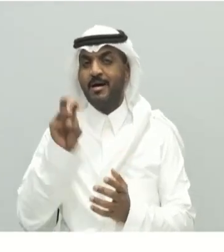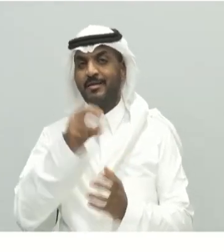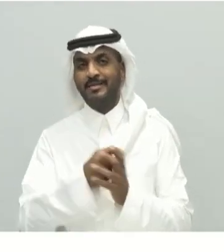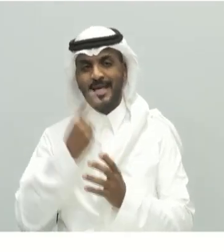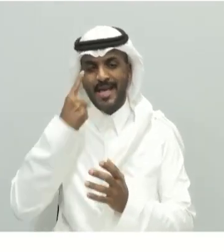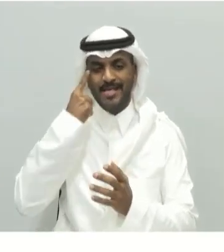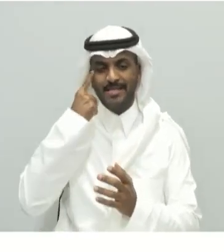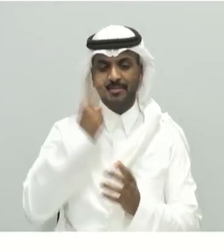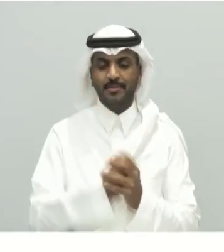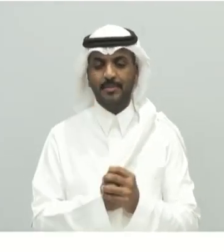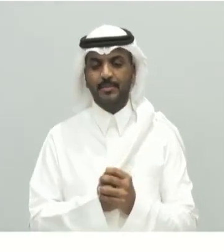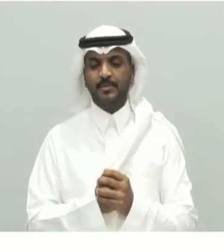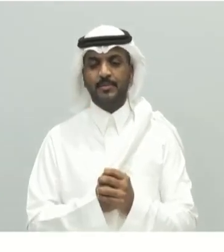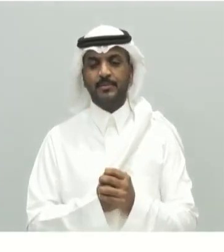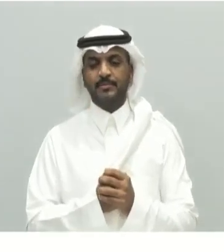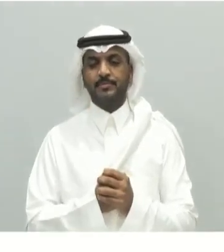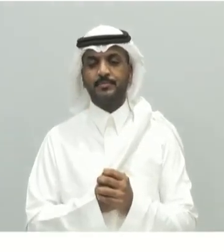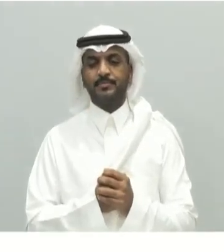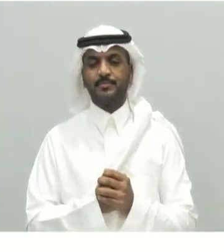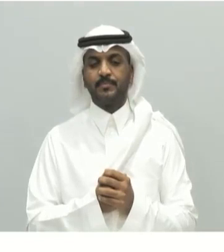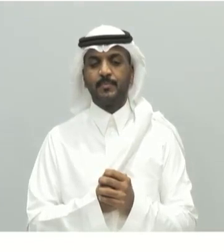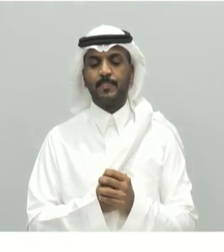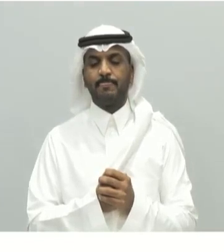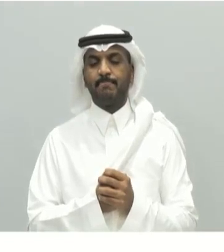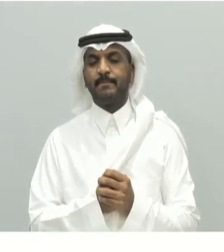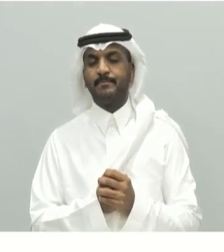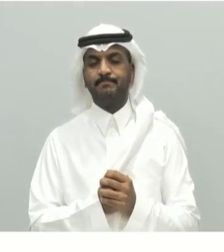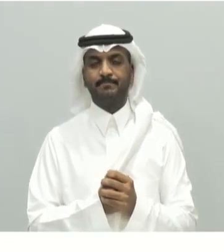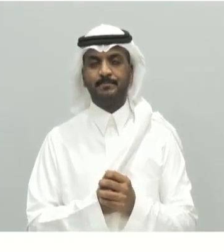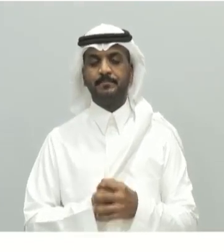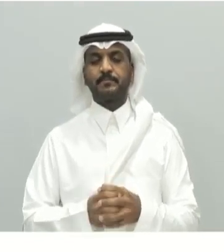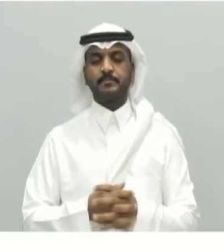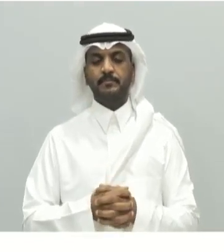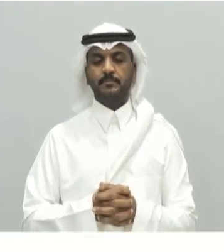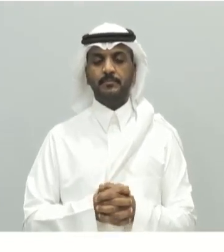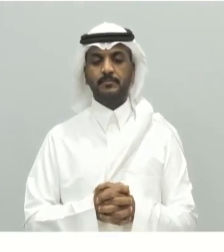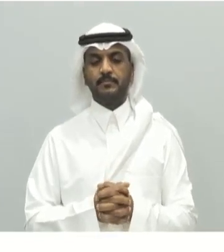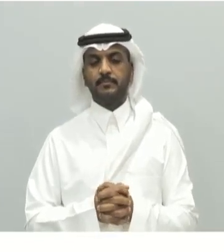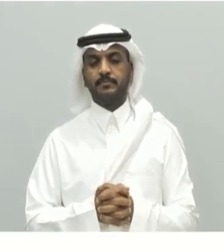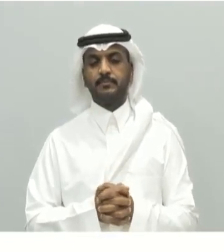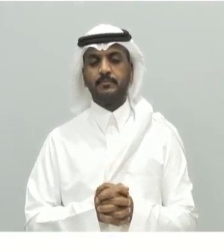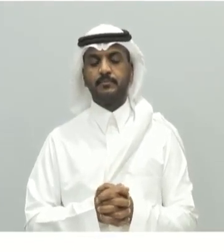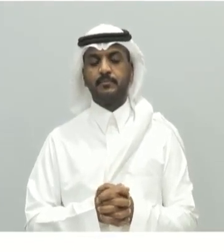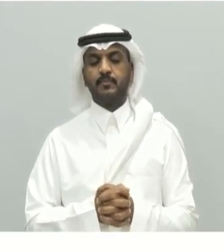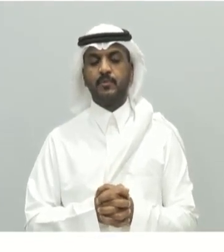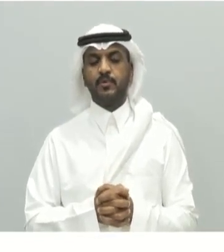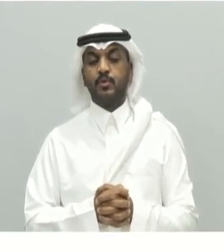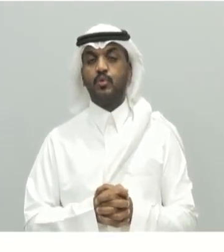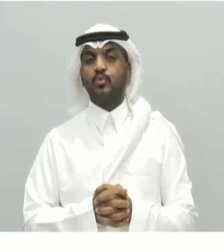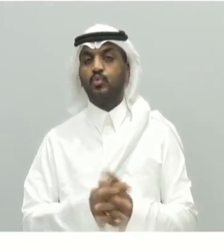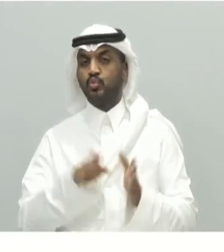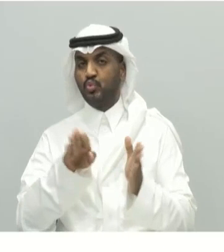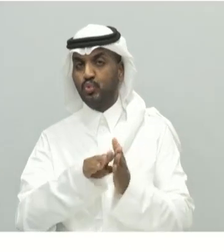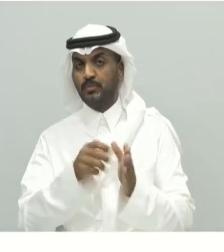اسيا هذا الموقع الجغرافي اقصى الجنوب الغربي من قاره اسيا حدودها